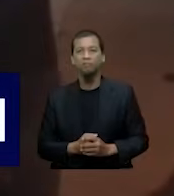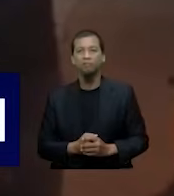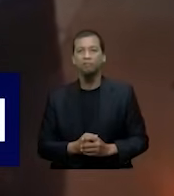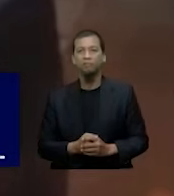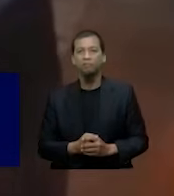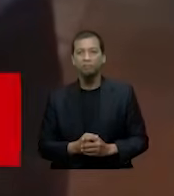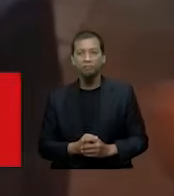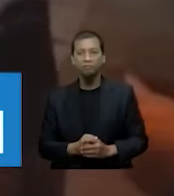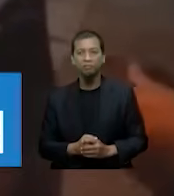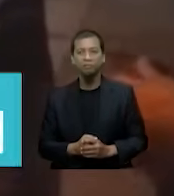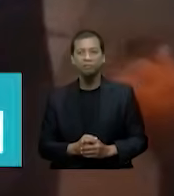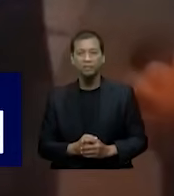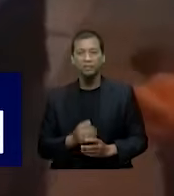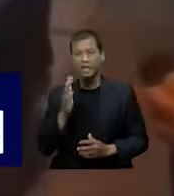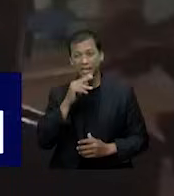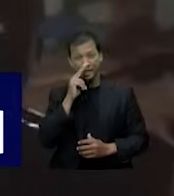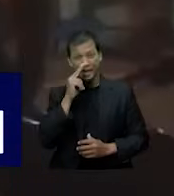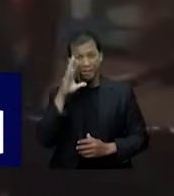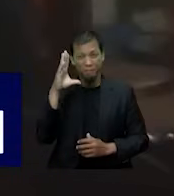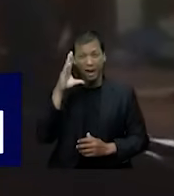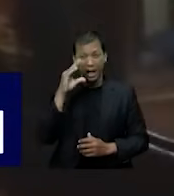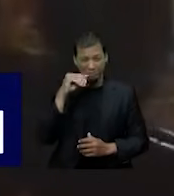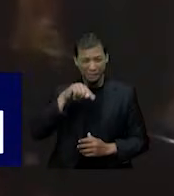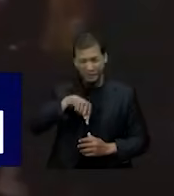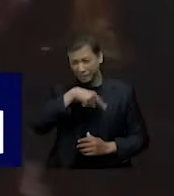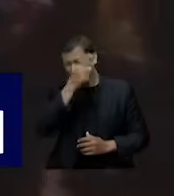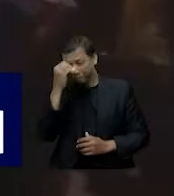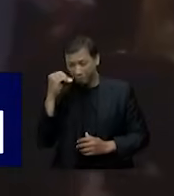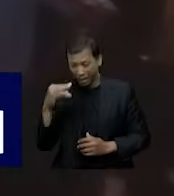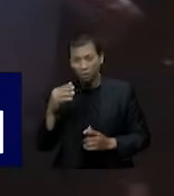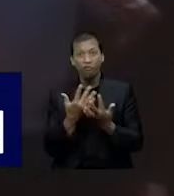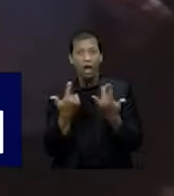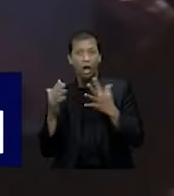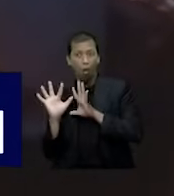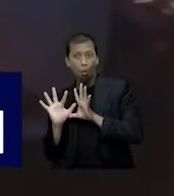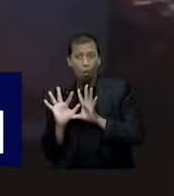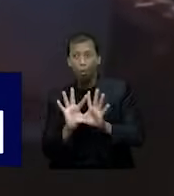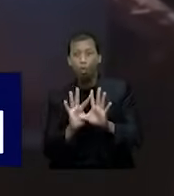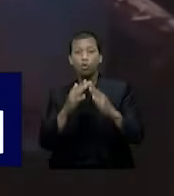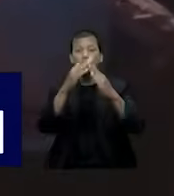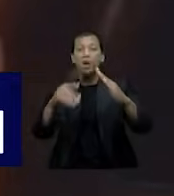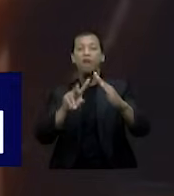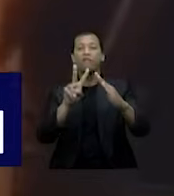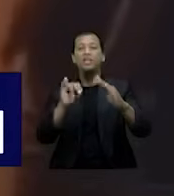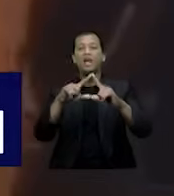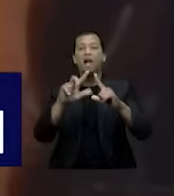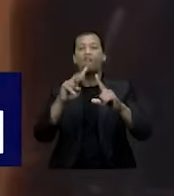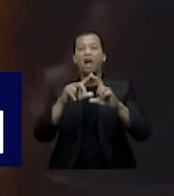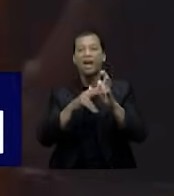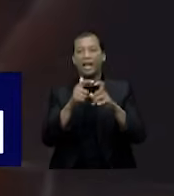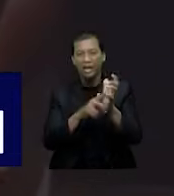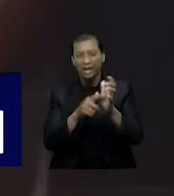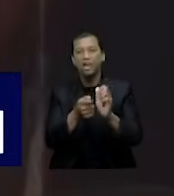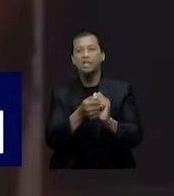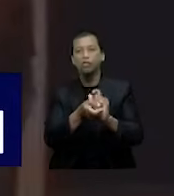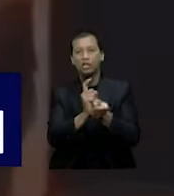Sejumlah warga Senin malam hingga dini hari menggeruduk rumah artis dangdut Via Valen di kawasan Tanggulangin, Sidoarjo, Jawa Timur. Warga